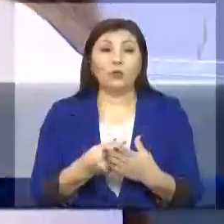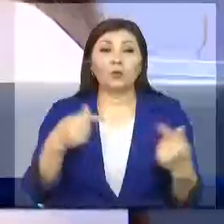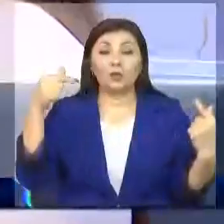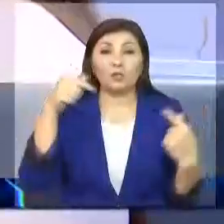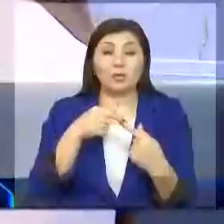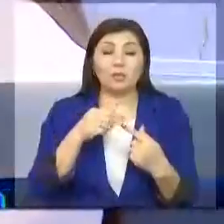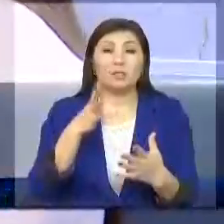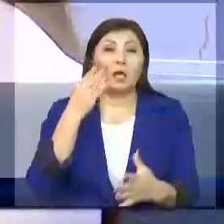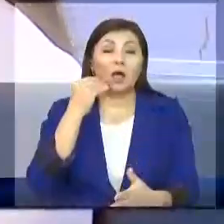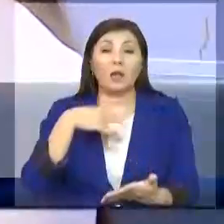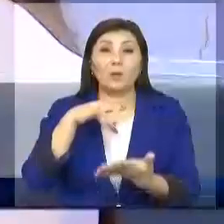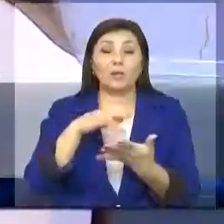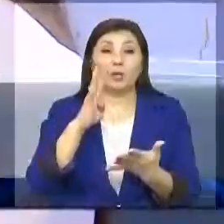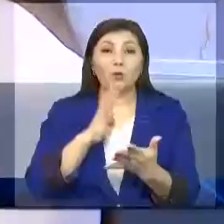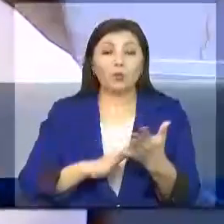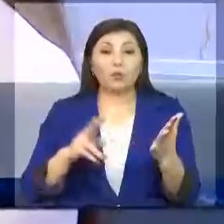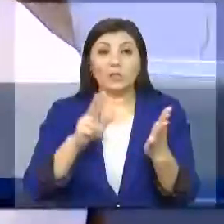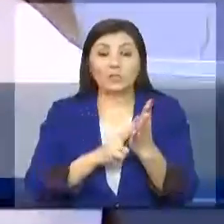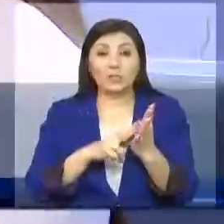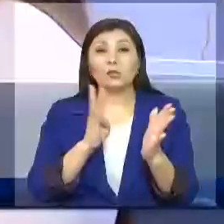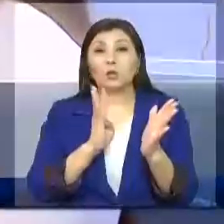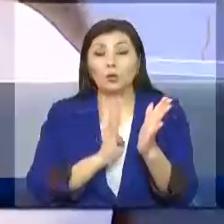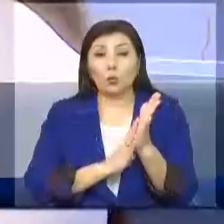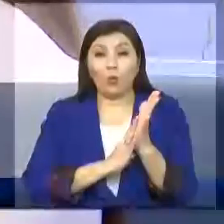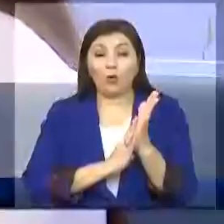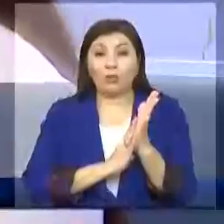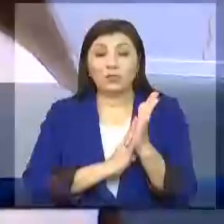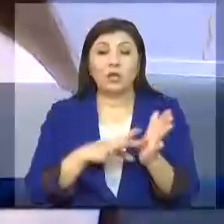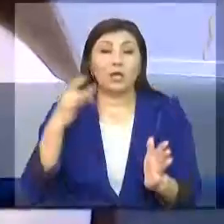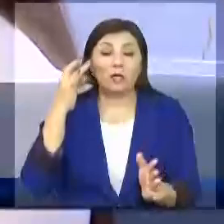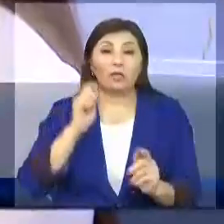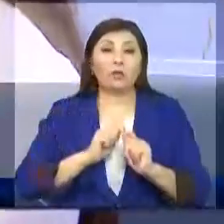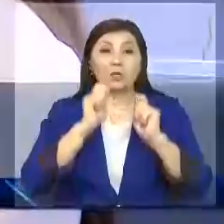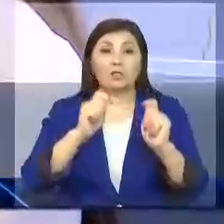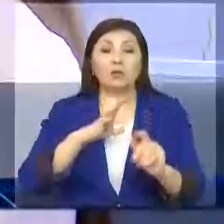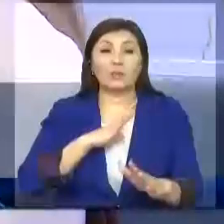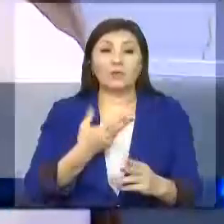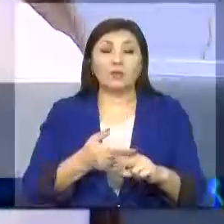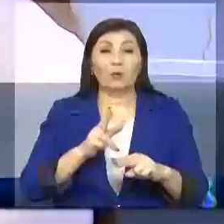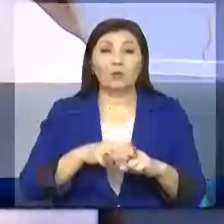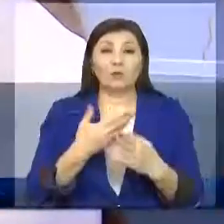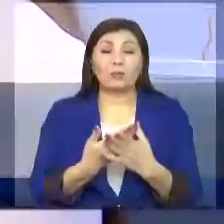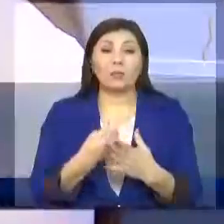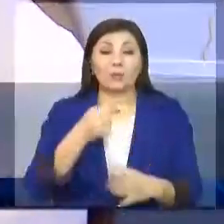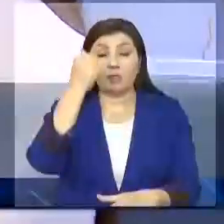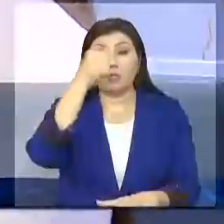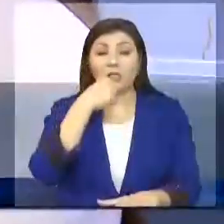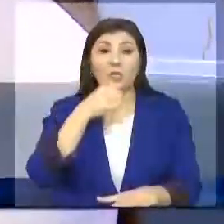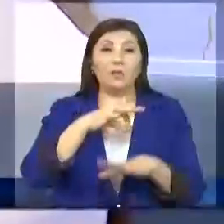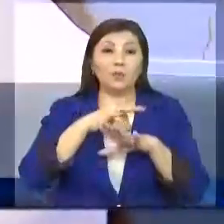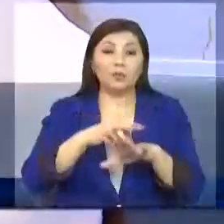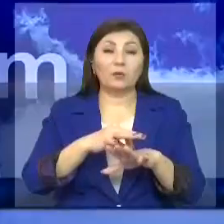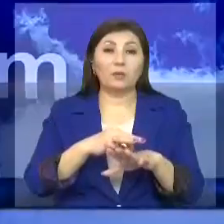Алматы қаласында 98-де 9 деген толқын ашылған болатынбыз. Аллаға шүкір, енді осы жақында бір жылдығын біз атап